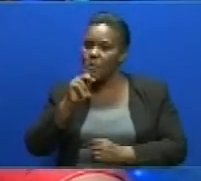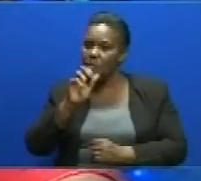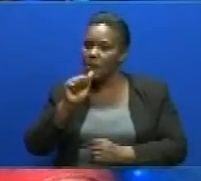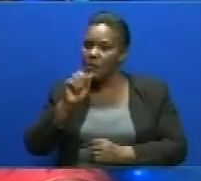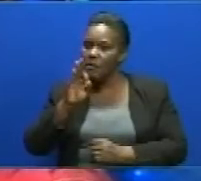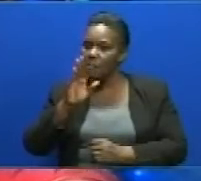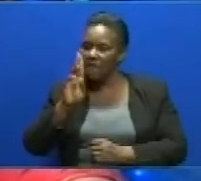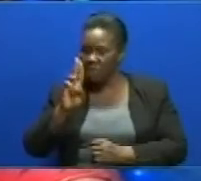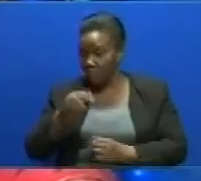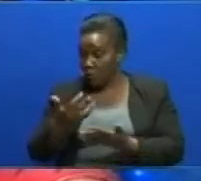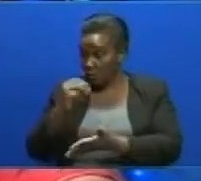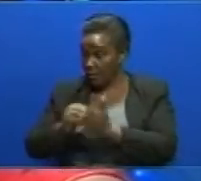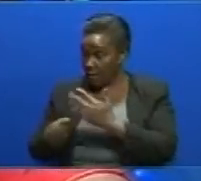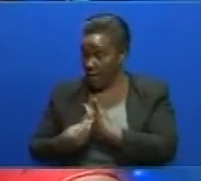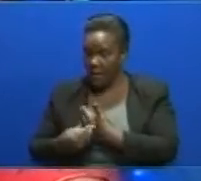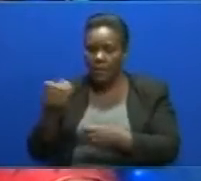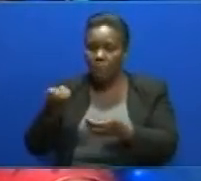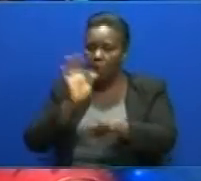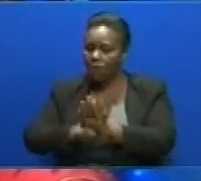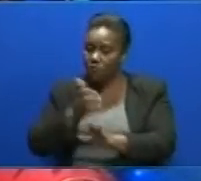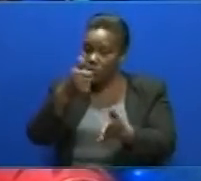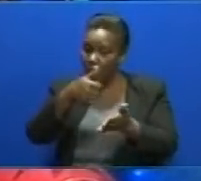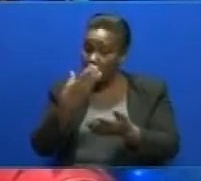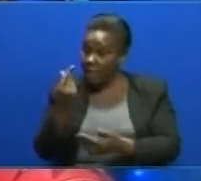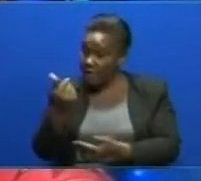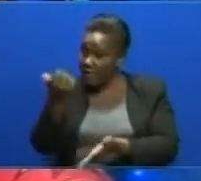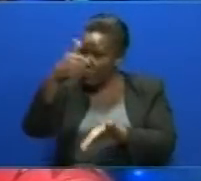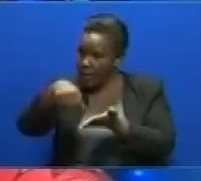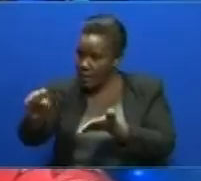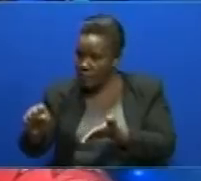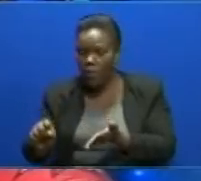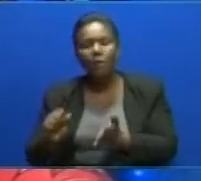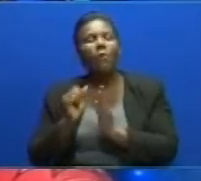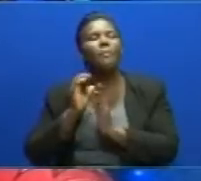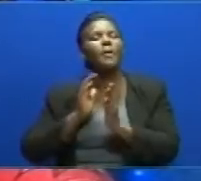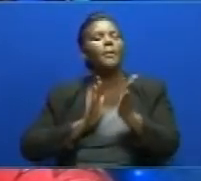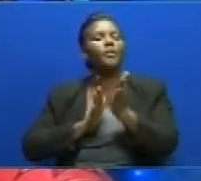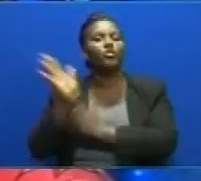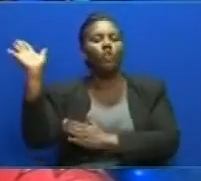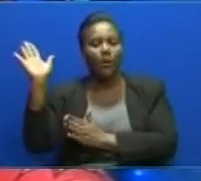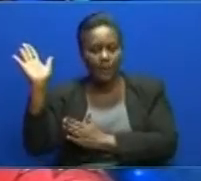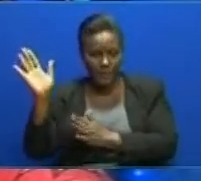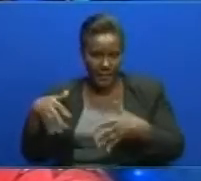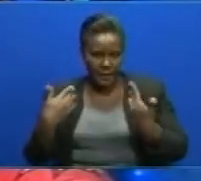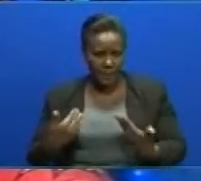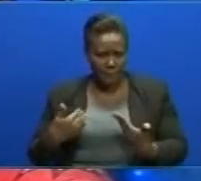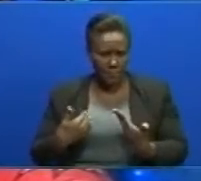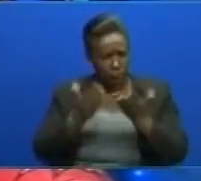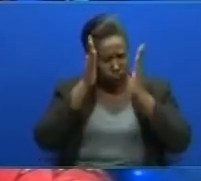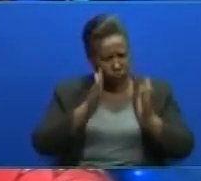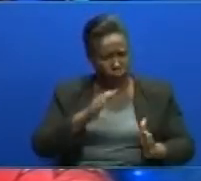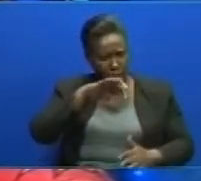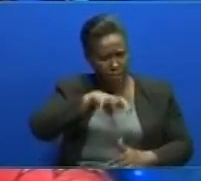la kazi. Hapi ametoa agizo hilo mara baada ya kutembelea eneo la kazi kuona maendeleo ya ujenzi na kutoridhishwa na kasi ya